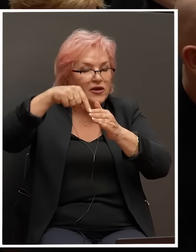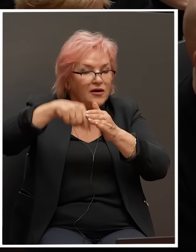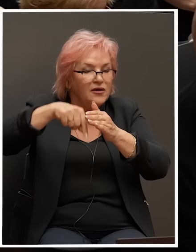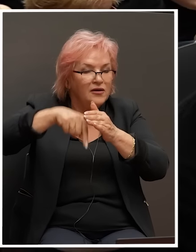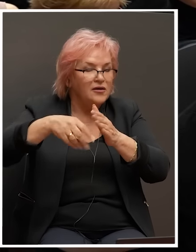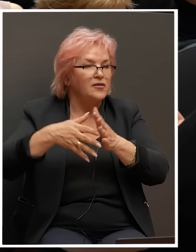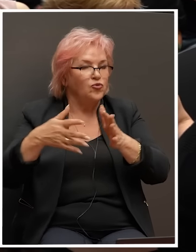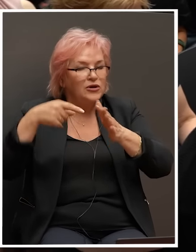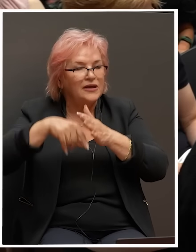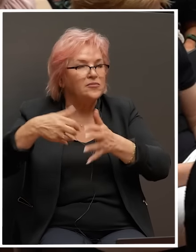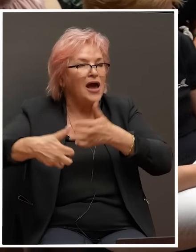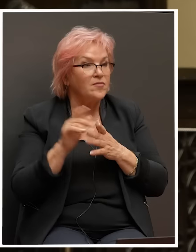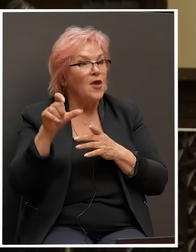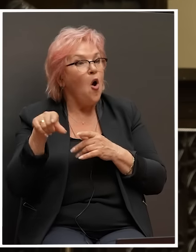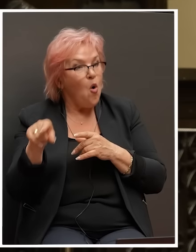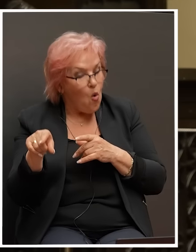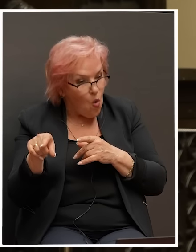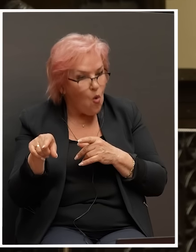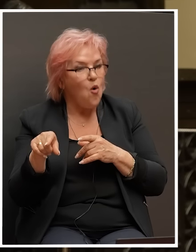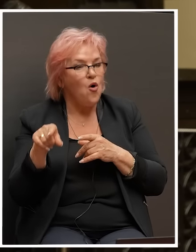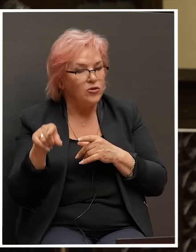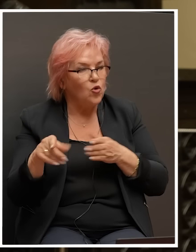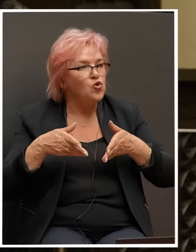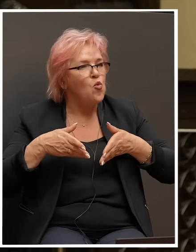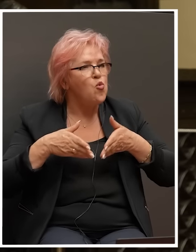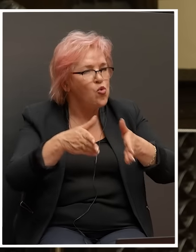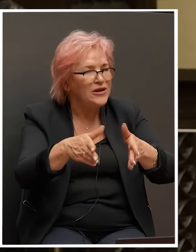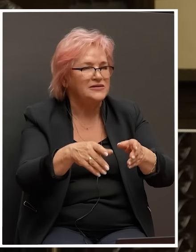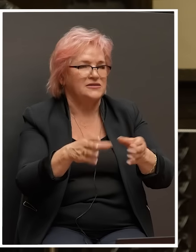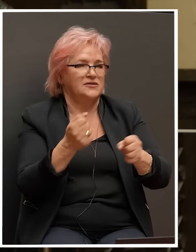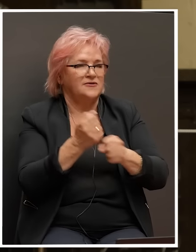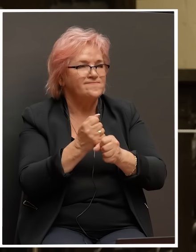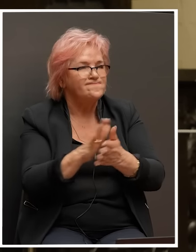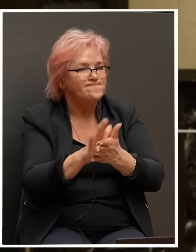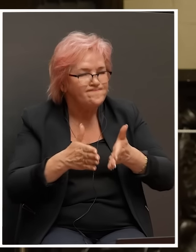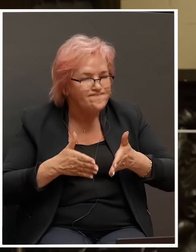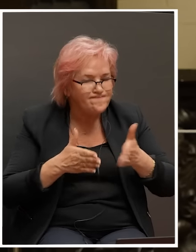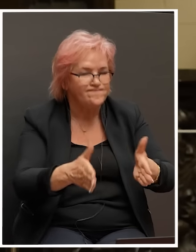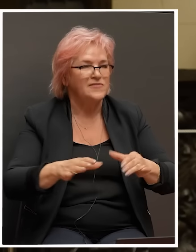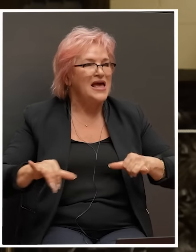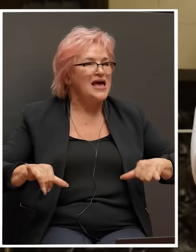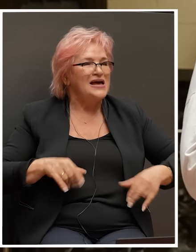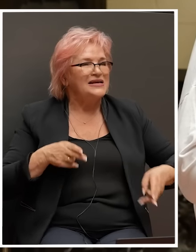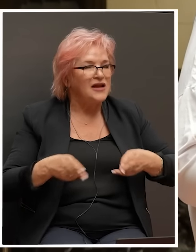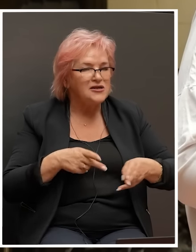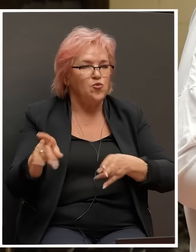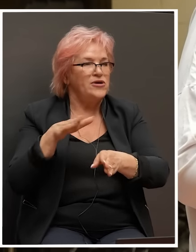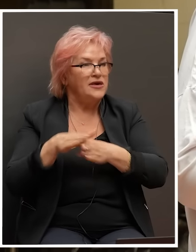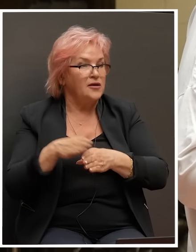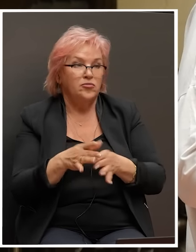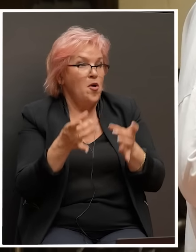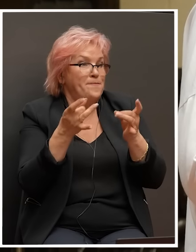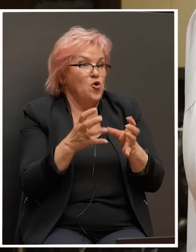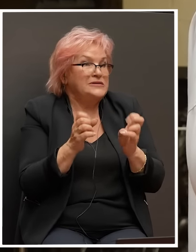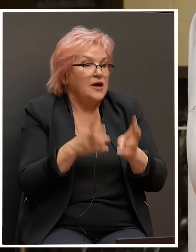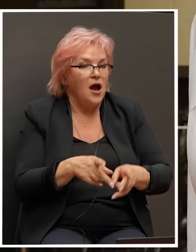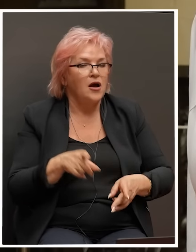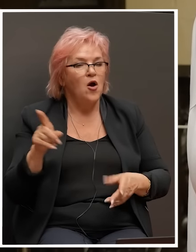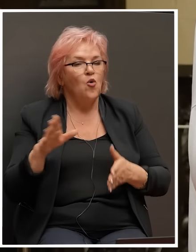действительно поле для исследований археологов. Он прокладывает улицы, он расправляется с разбойниками. С разбойниками справляется довольно просто.